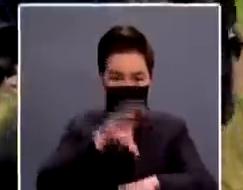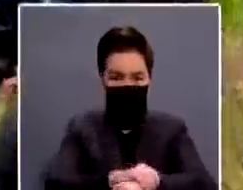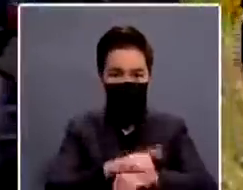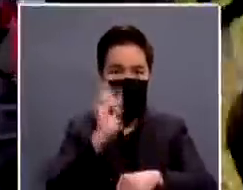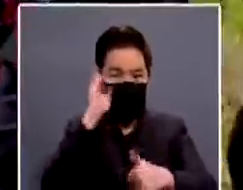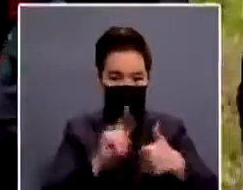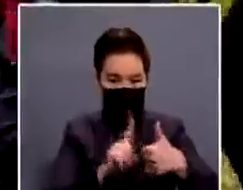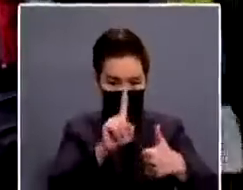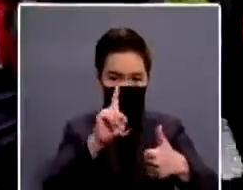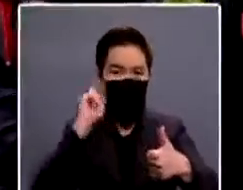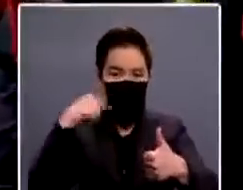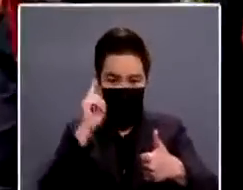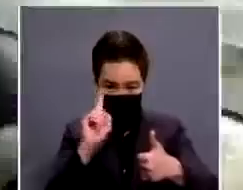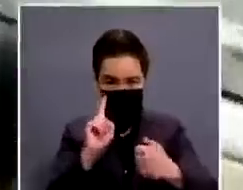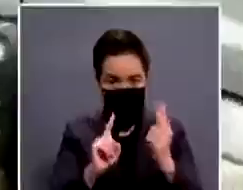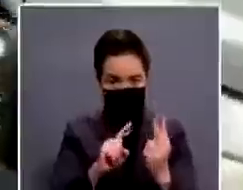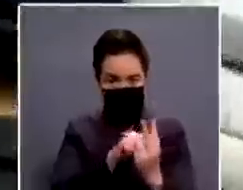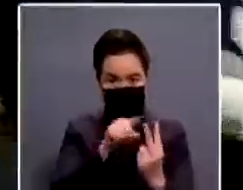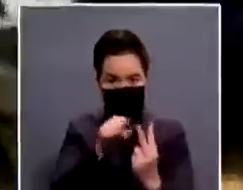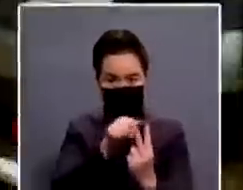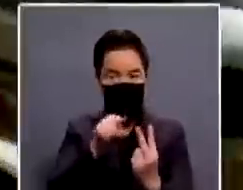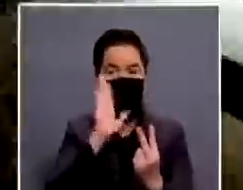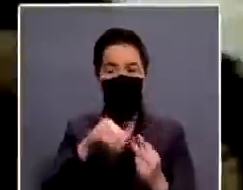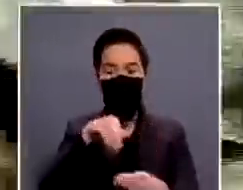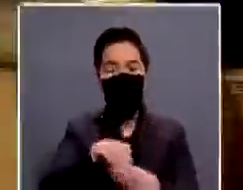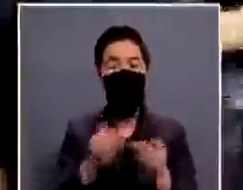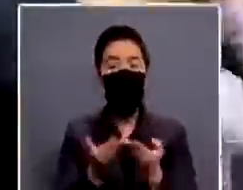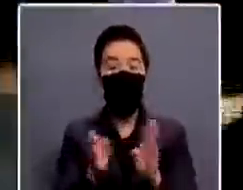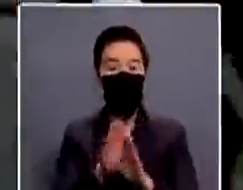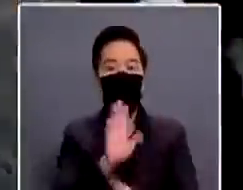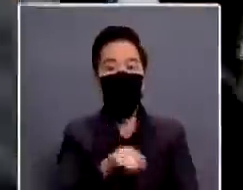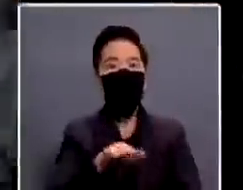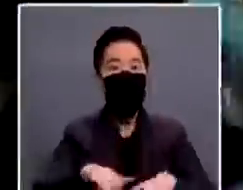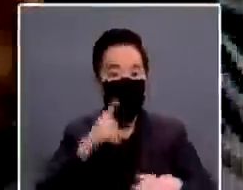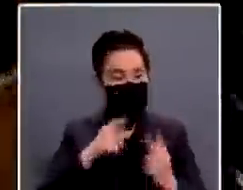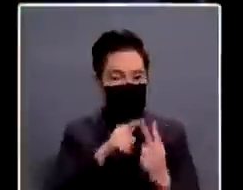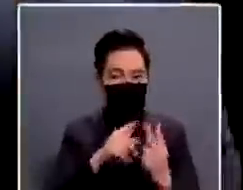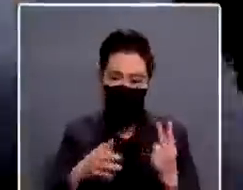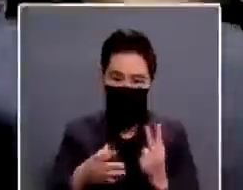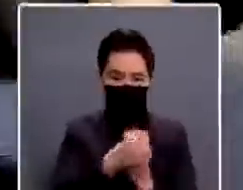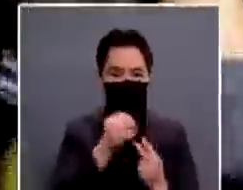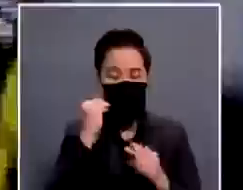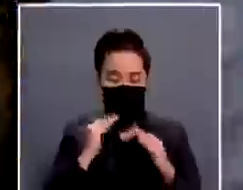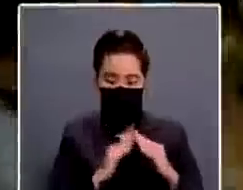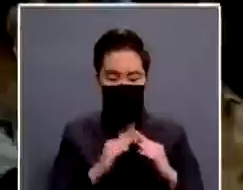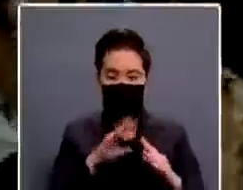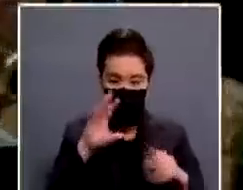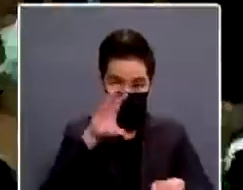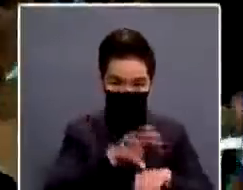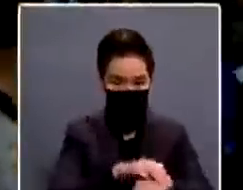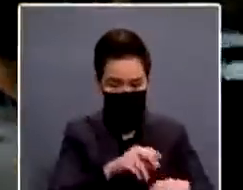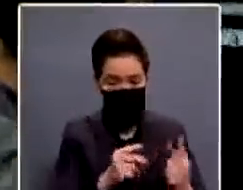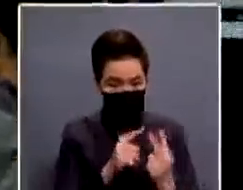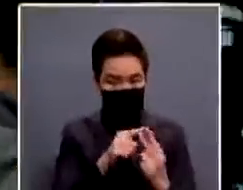าย1คนและหญิงอีก1คนค่ะซึ่งเป็นคนในครอบครัวนะคะของน้องจีน่าจากหมู่บ้านค่ะห้วย